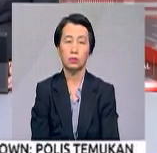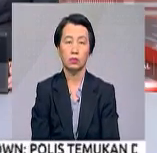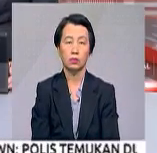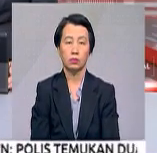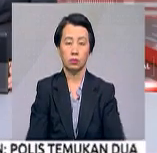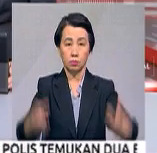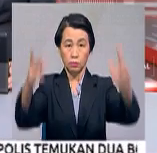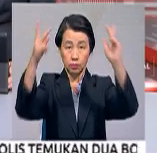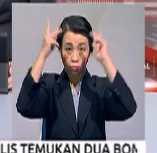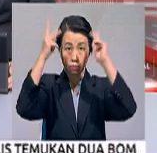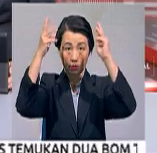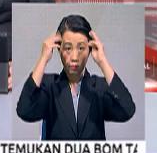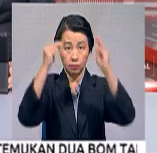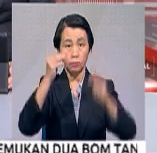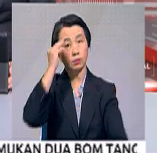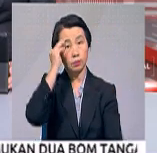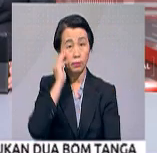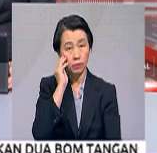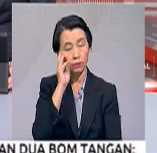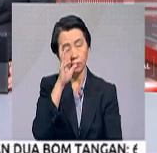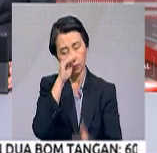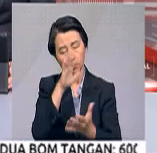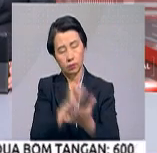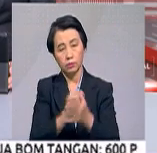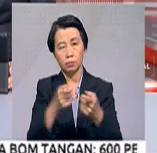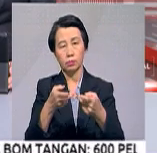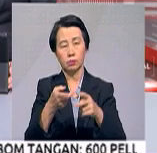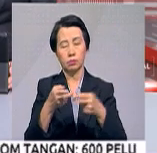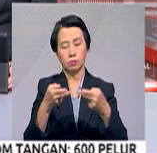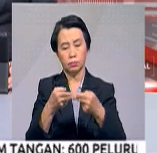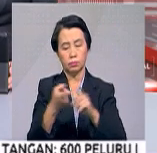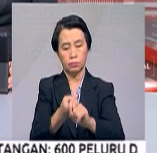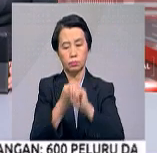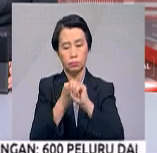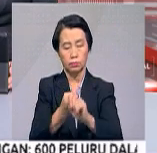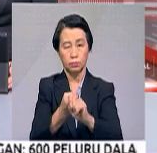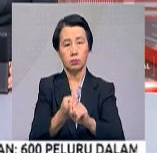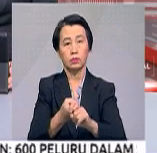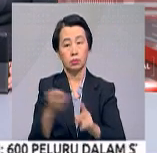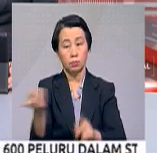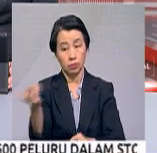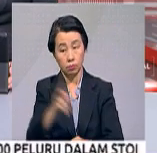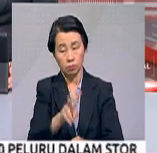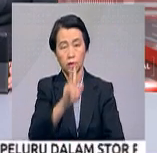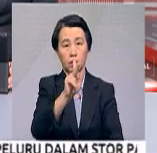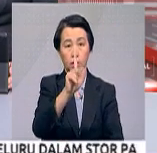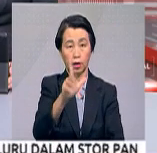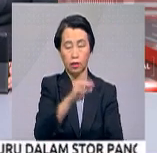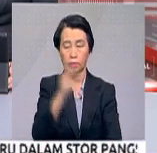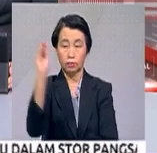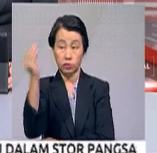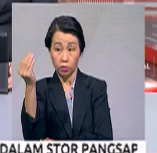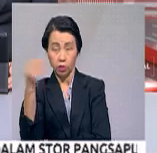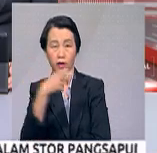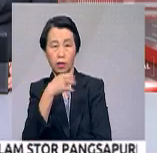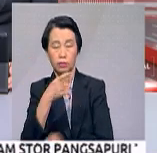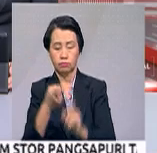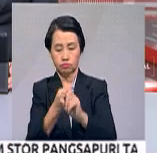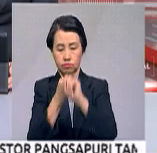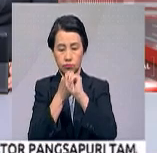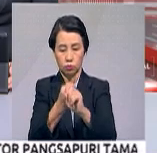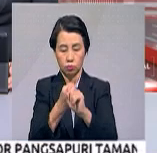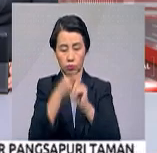Perdana Menteri Tun Dr. Mahathir Mohamad yakin hubungan akrab yang sedia terjalin antara Kuala Lumpur dan Jakarta terus diperkukuh